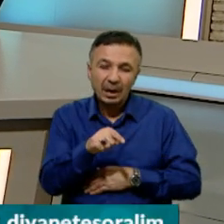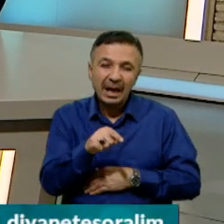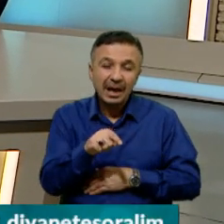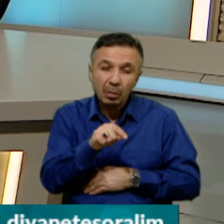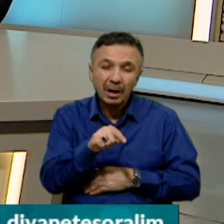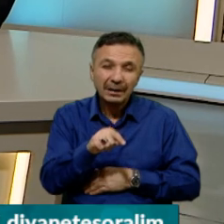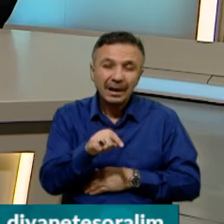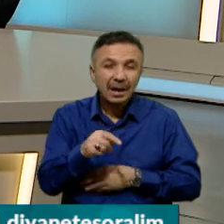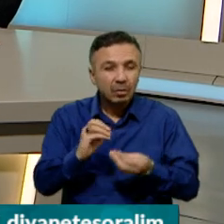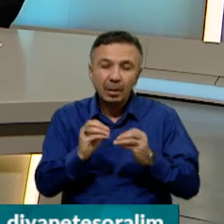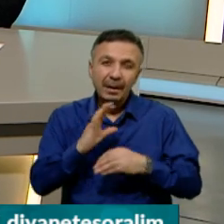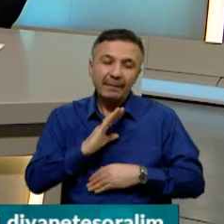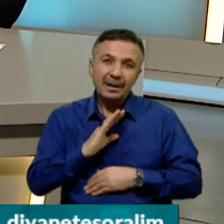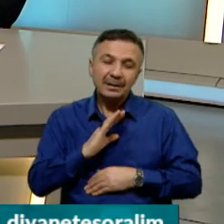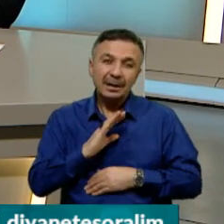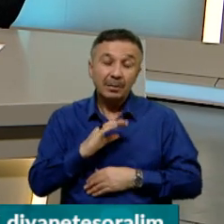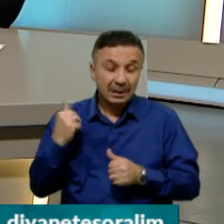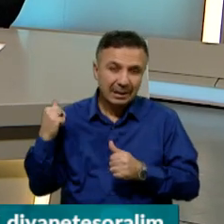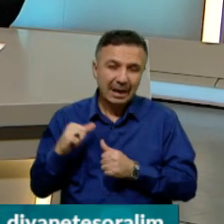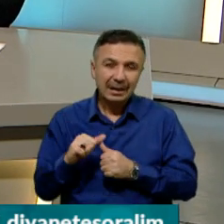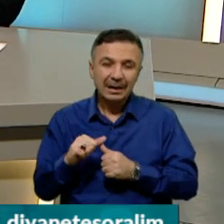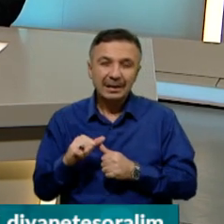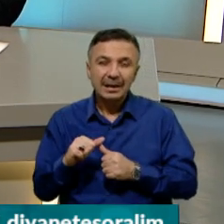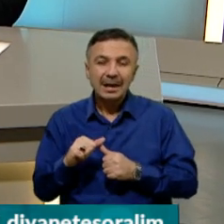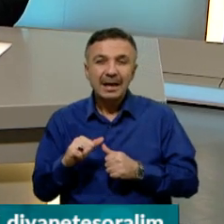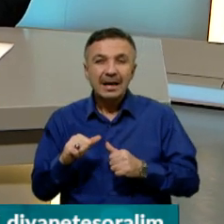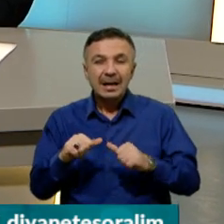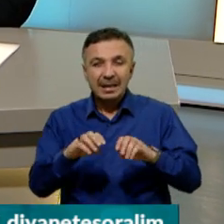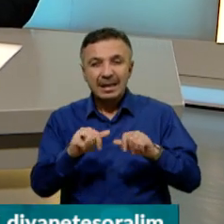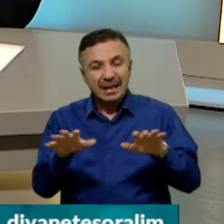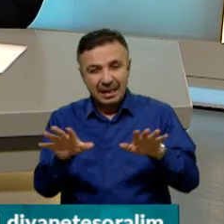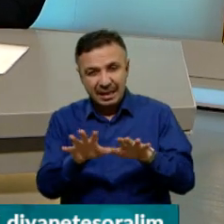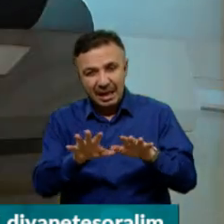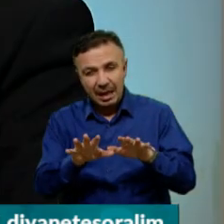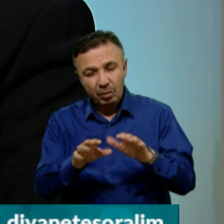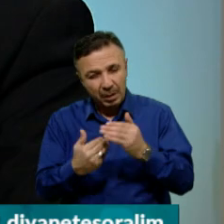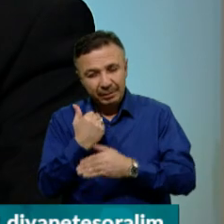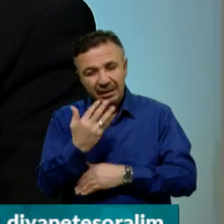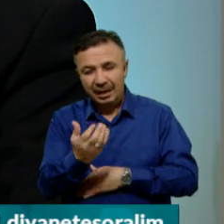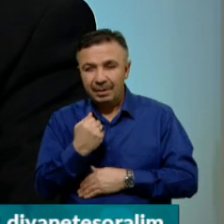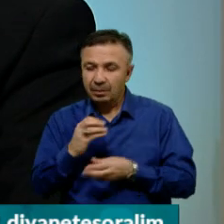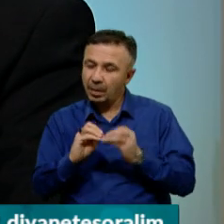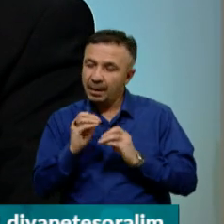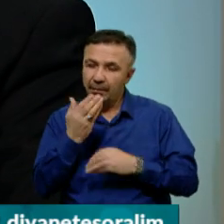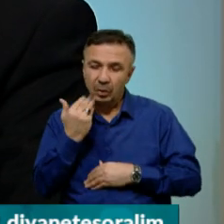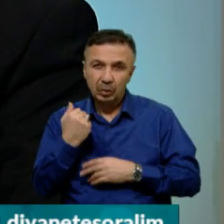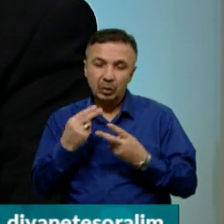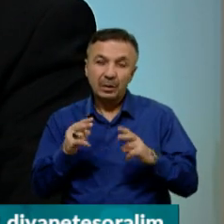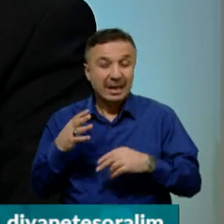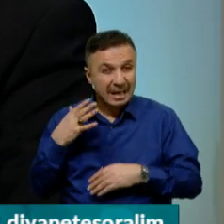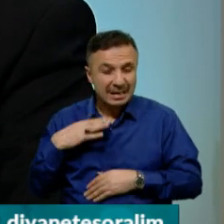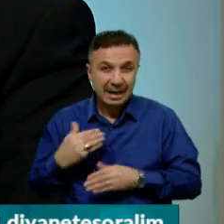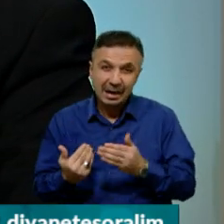veriyorsa o zaman tekrar teyemmüm etmesinde bir sakınca yok Allah Rabbim kabul eylesin bakın ister ağrısı